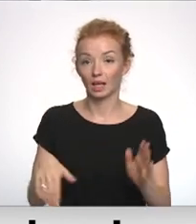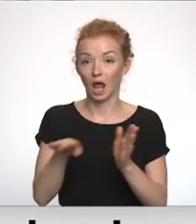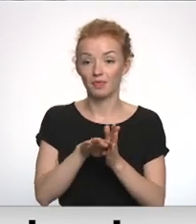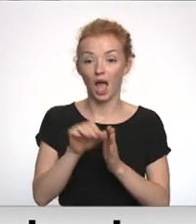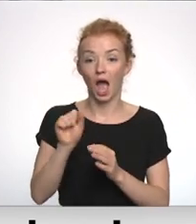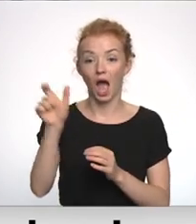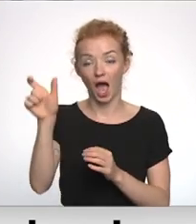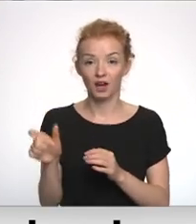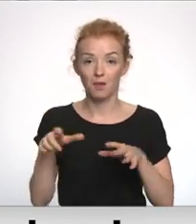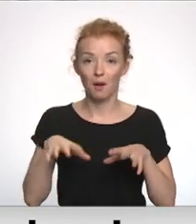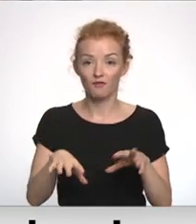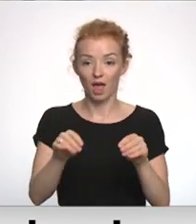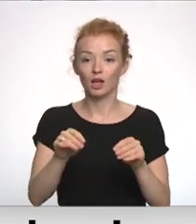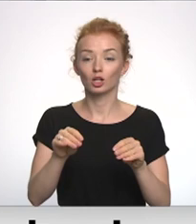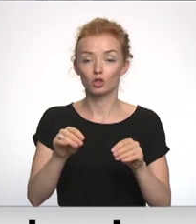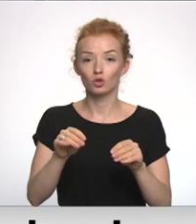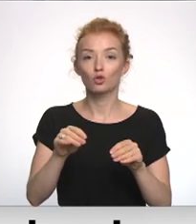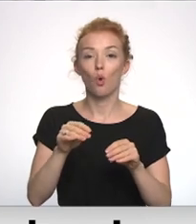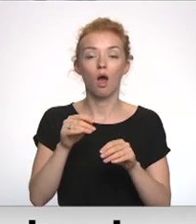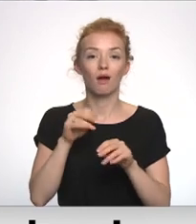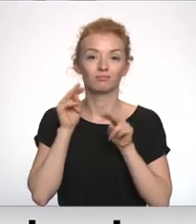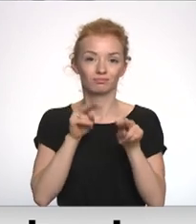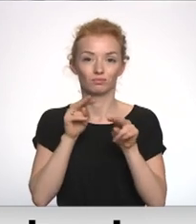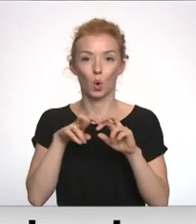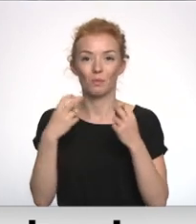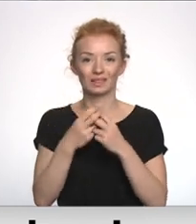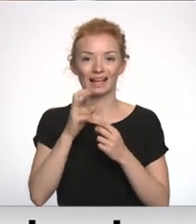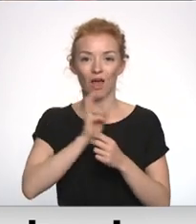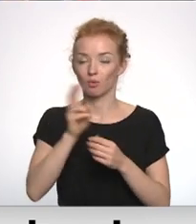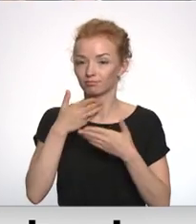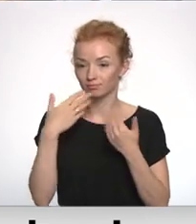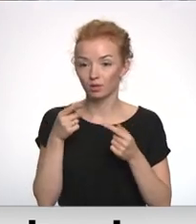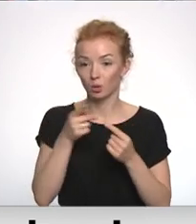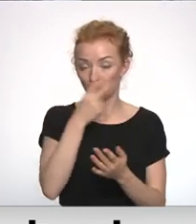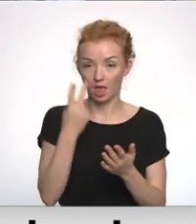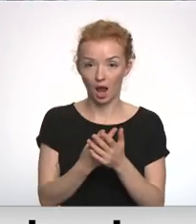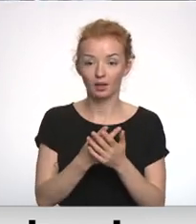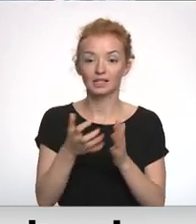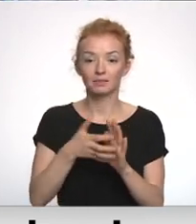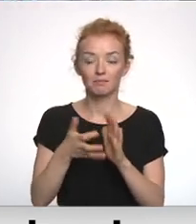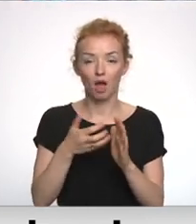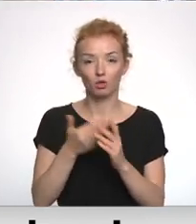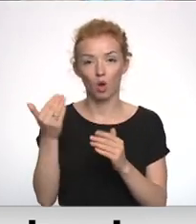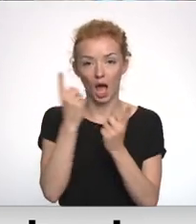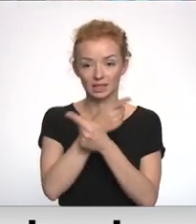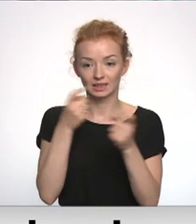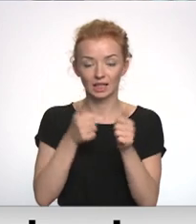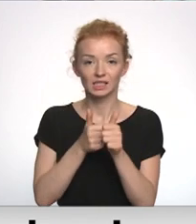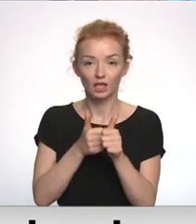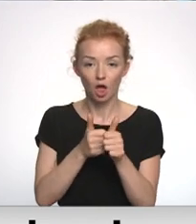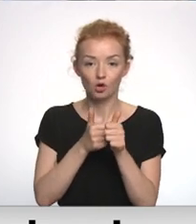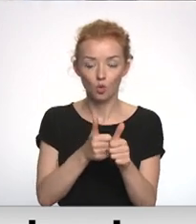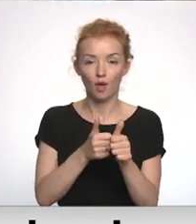Arvija Sprudes paveikto Ginesa rekordu komisija nevēroja. Lai to pierādītu, tika izmantota komisijas atzīta izsekošanas